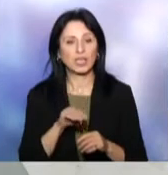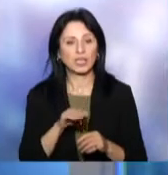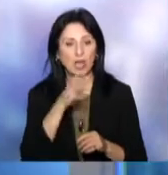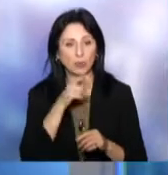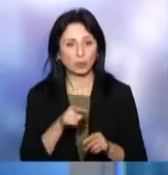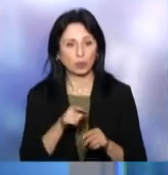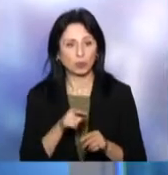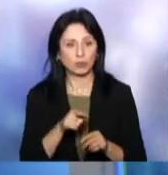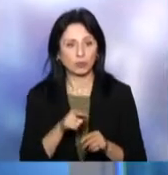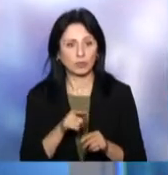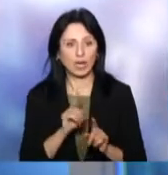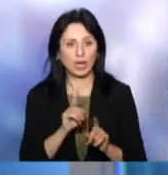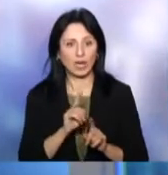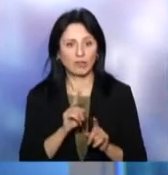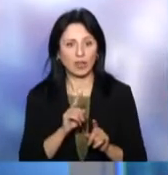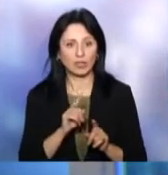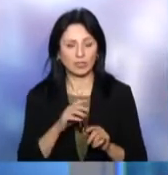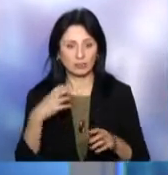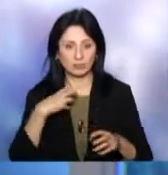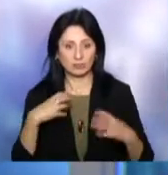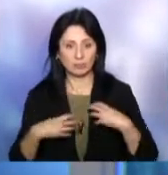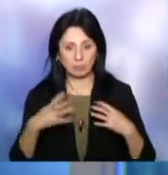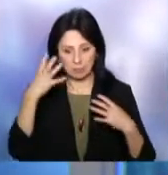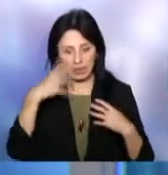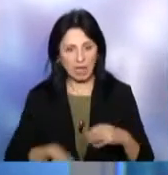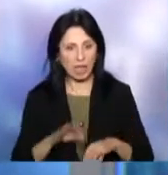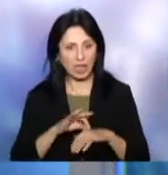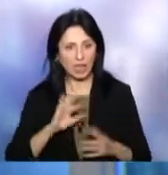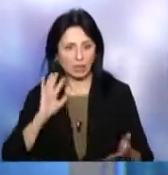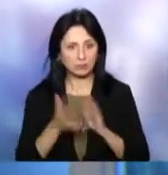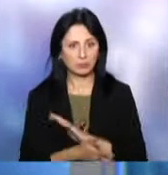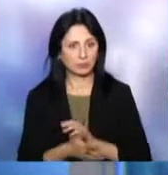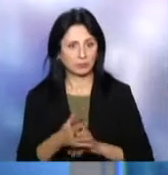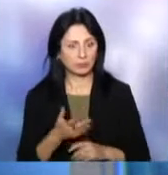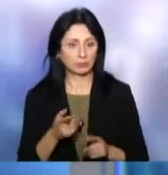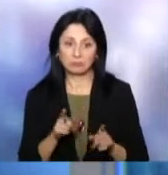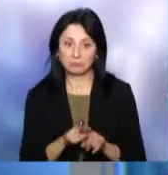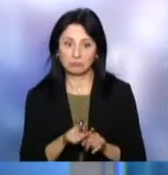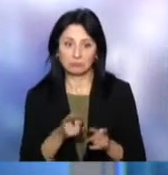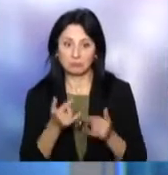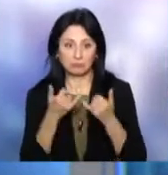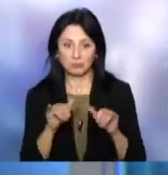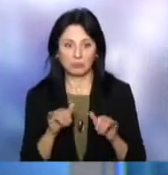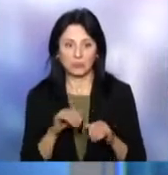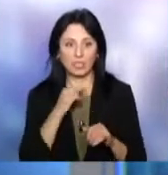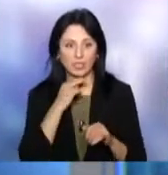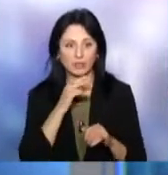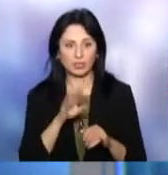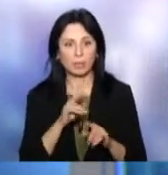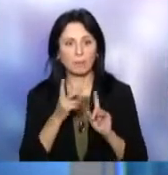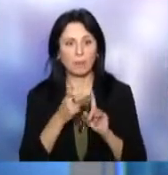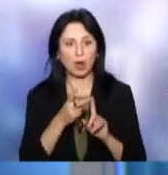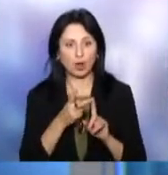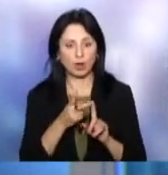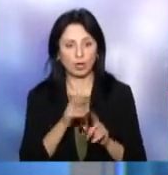უფრო გარკვეული უბნებია და არა მთლიანად კანი. ამიტომ ამას დაკვირვება ჭირდება. მოდით მეორე